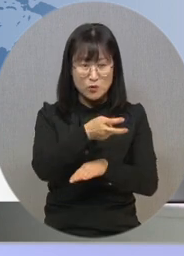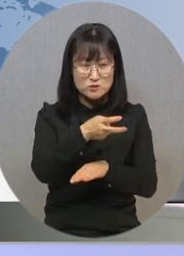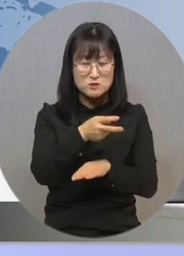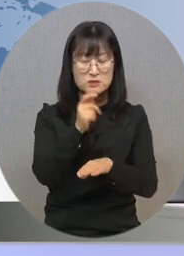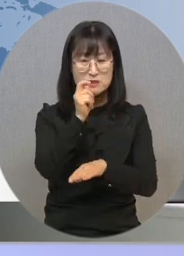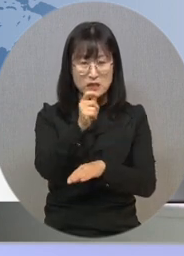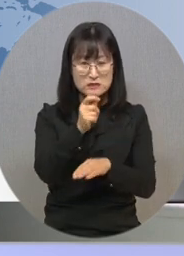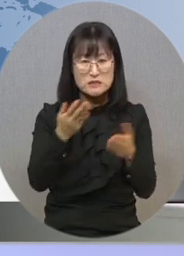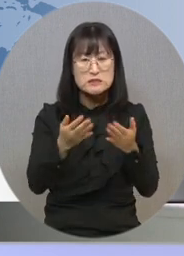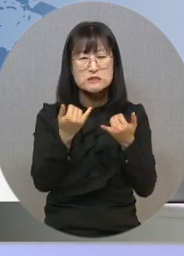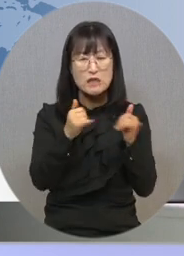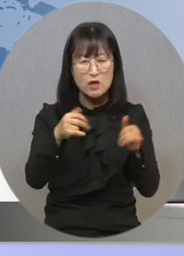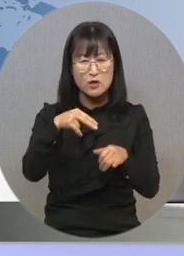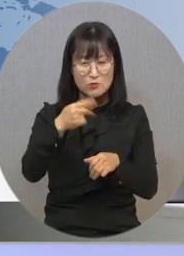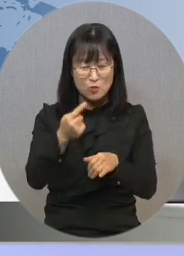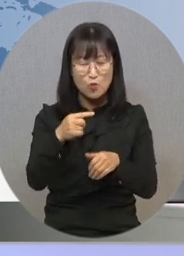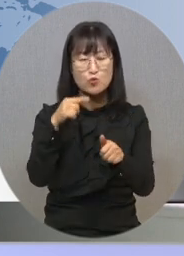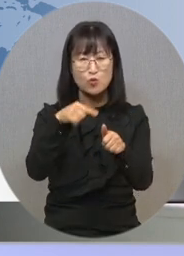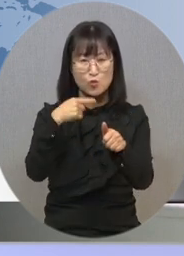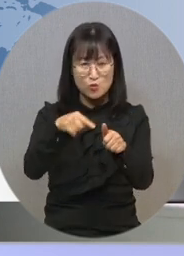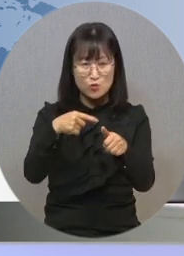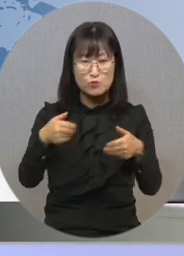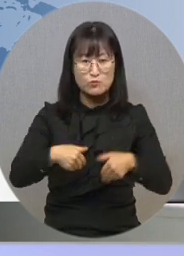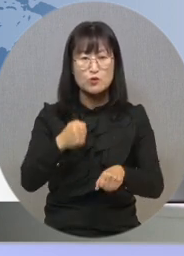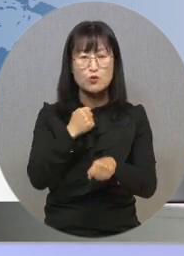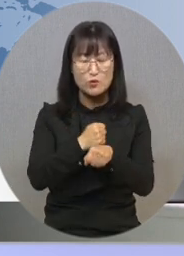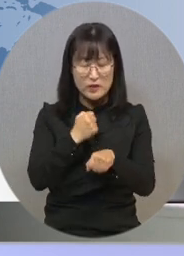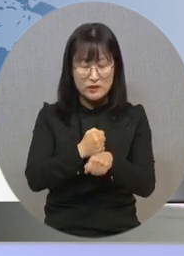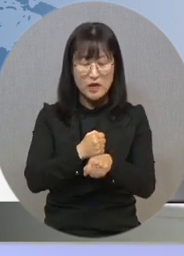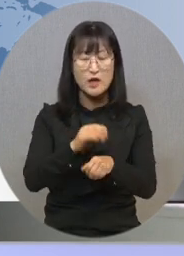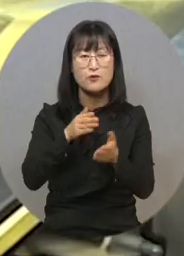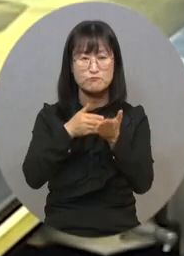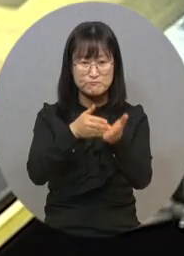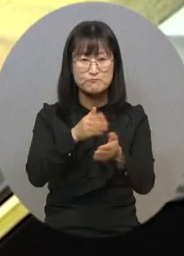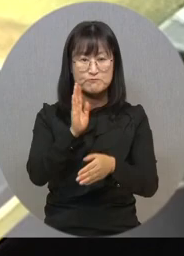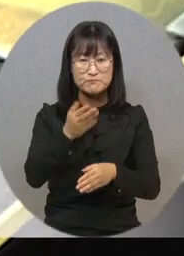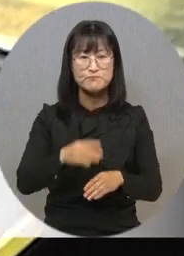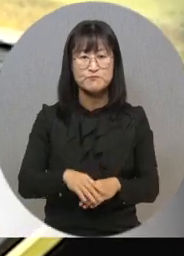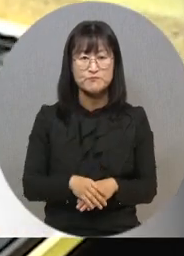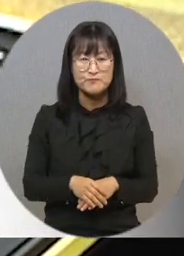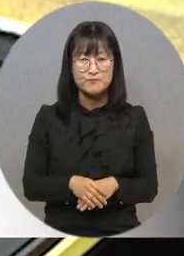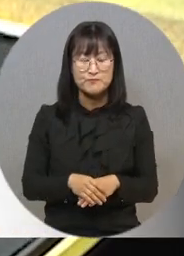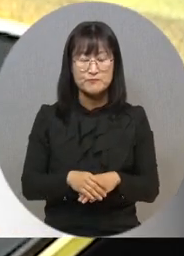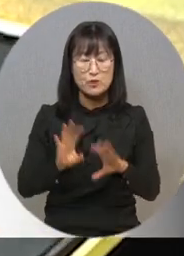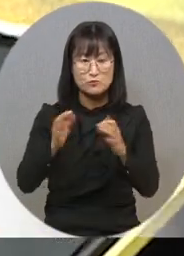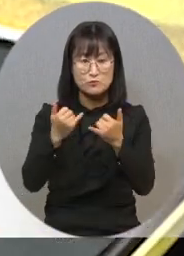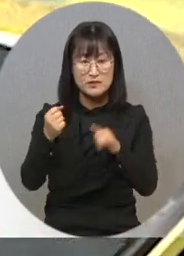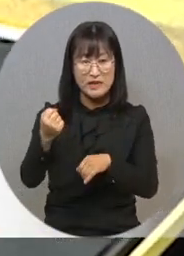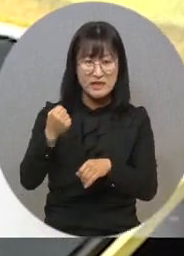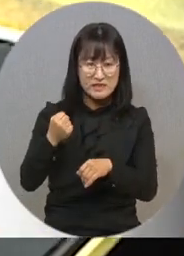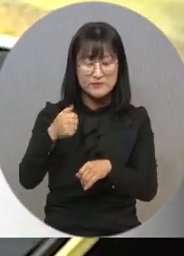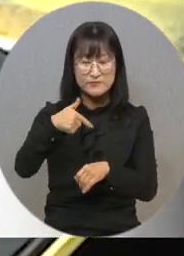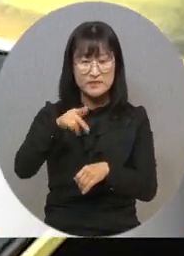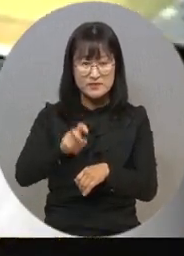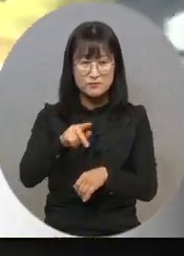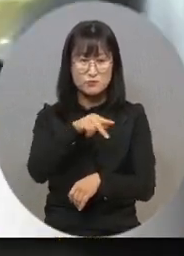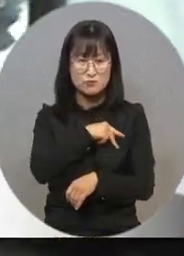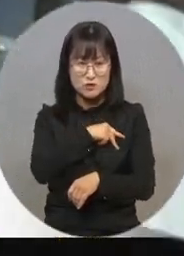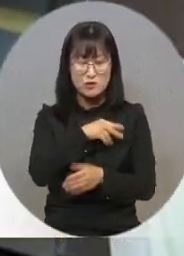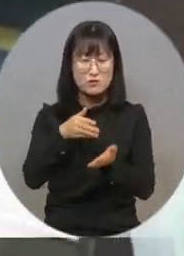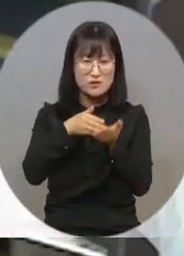받도록 하는 법률 개정안이 국회 본회의를 통과했습니다. 국민의힘 김예재 의원이 대표